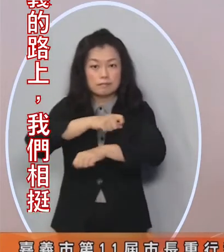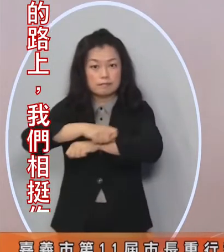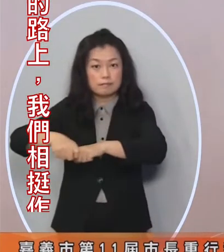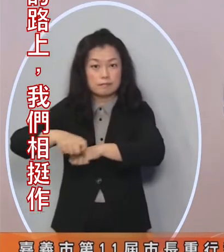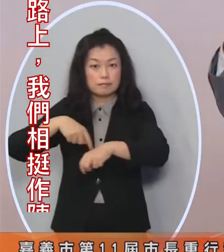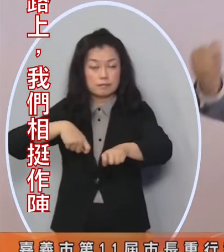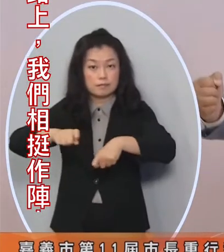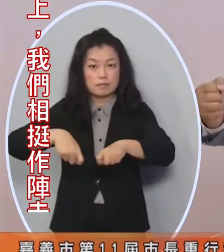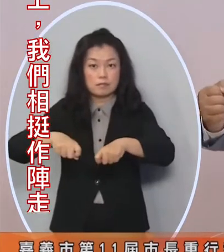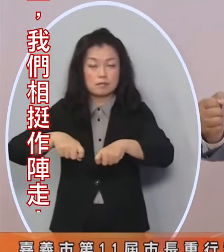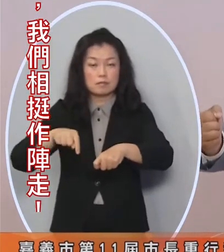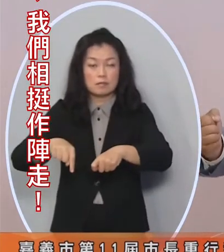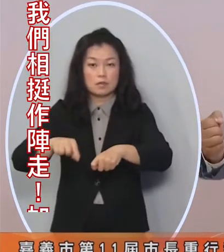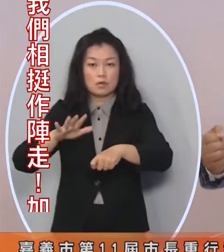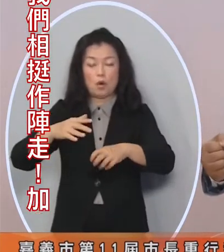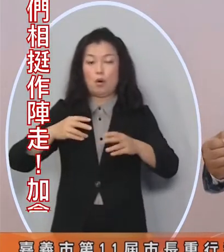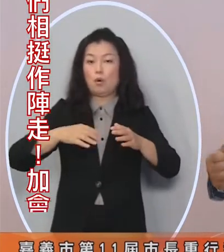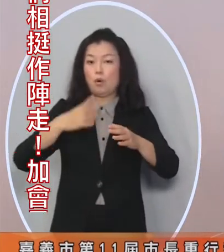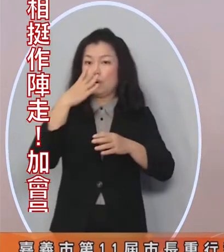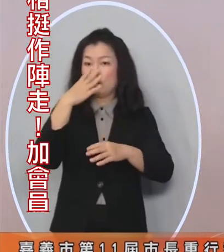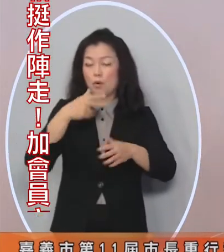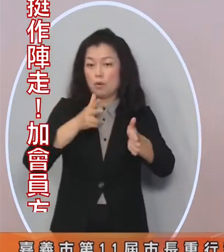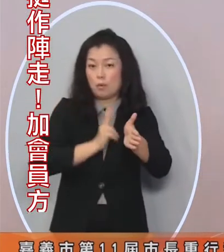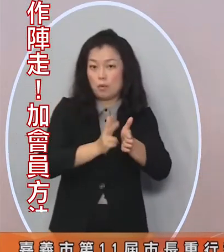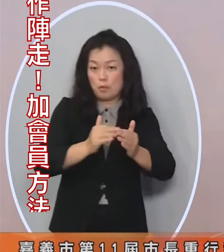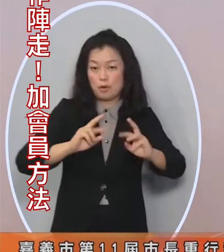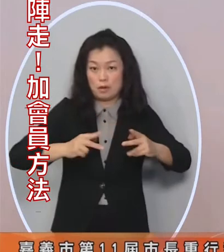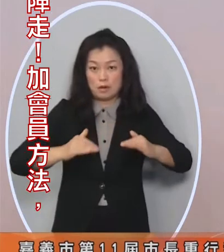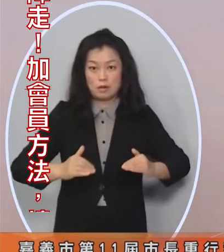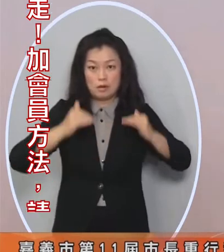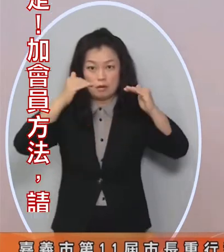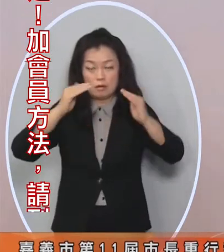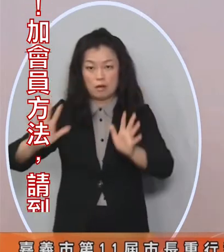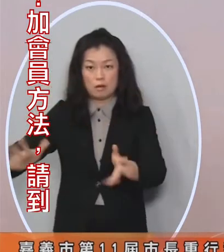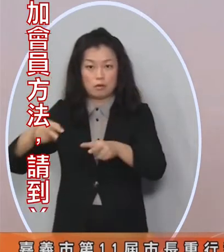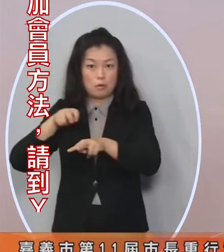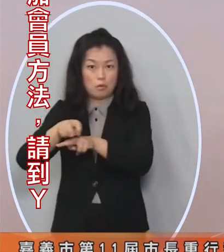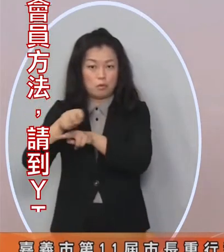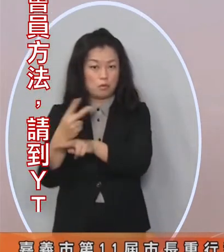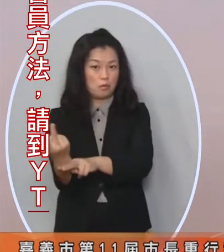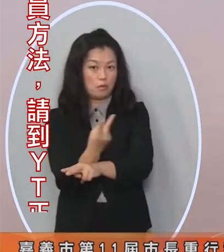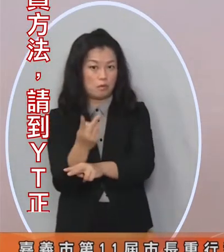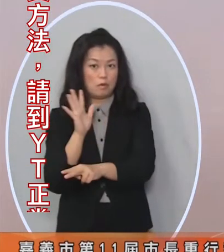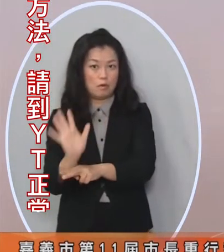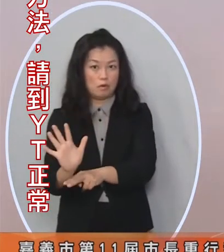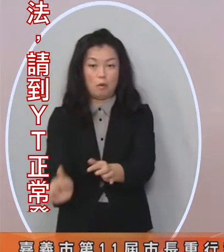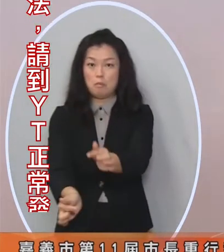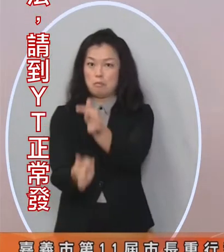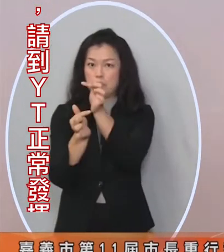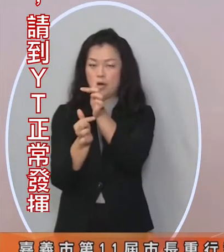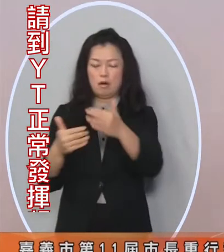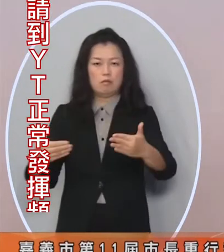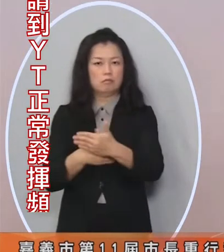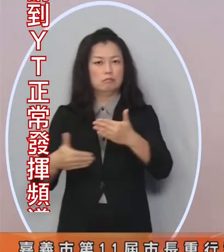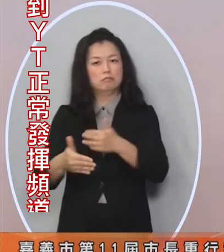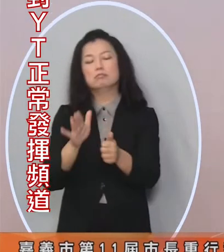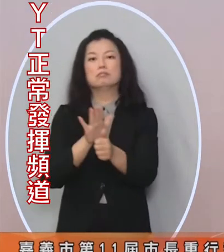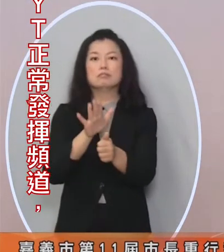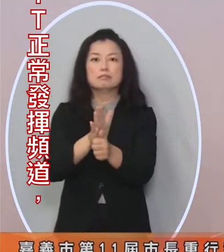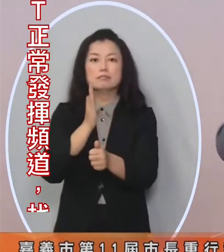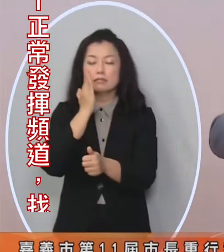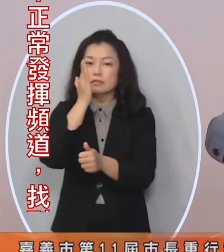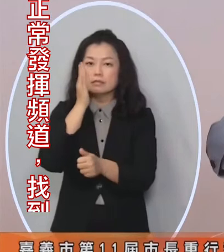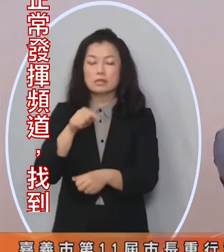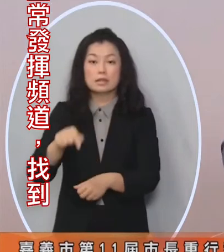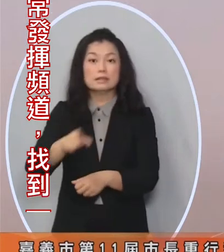的左手，有铁路高架，有轻轨计划，这样我们的交通才能够完全的动起来。这才是交